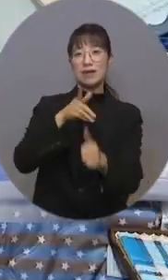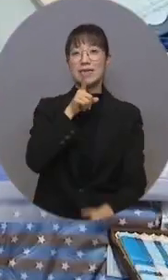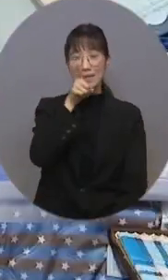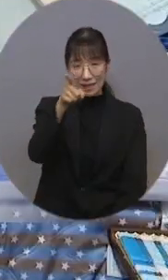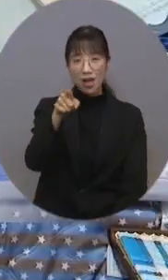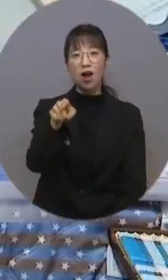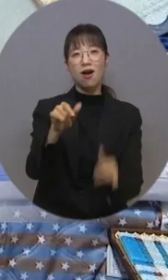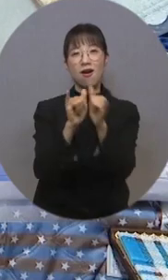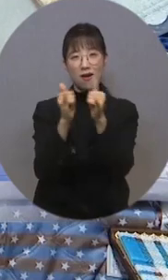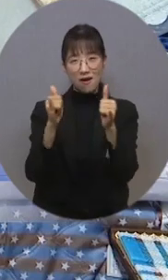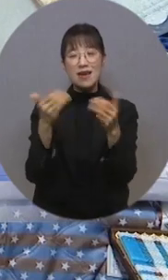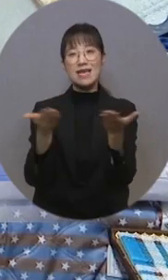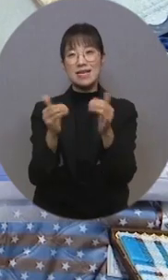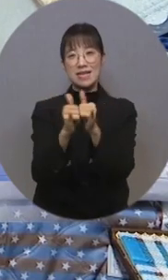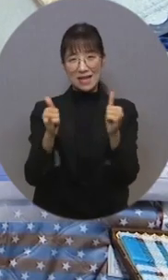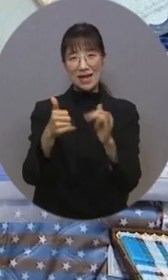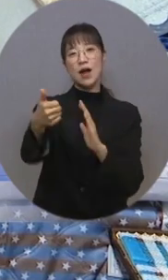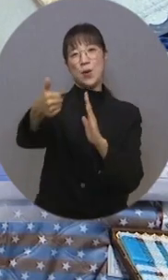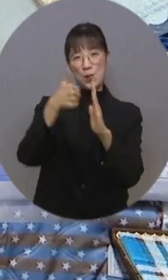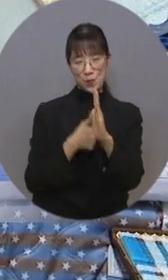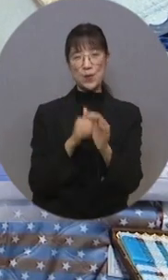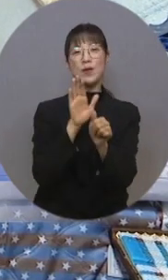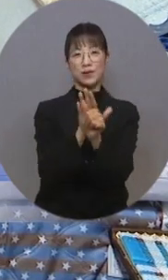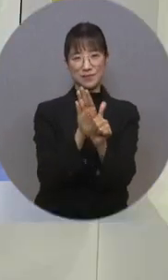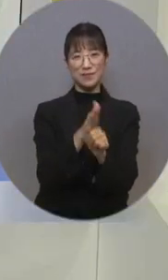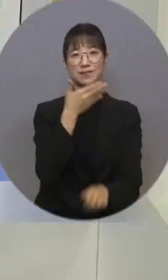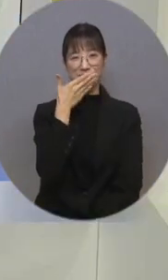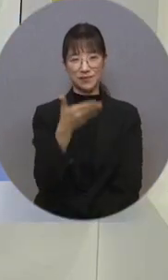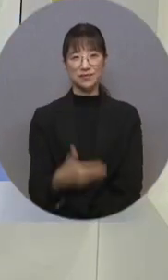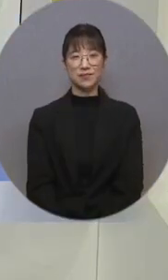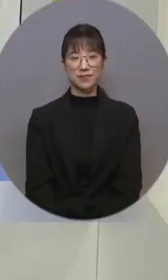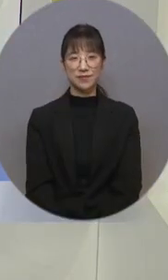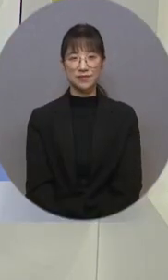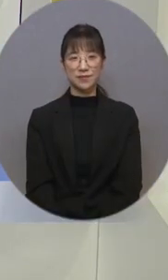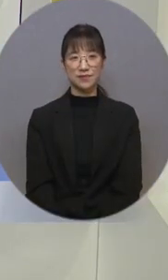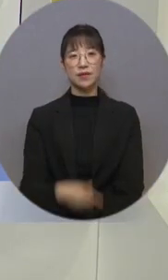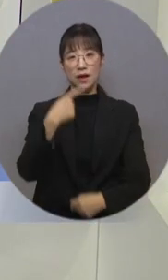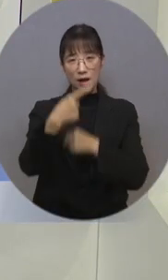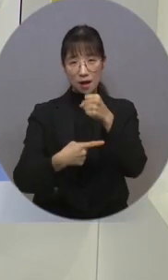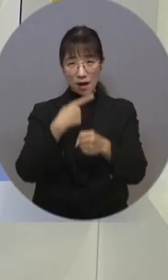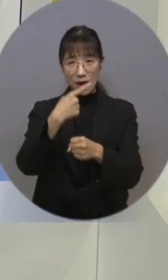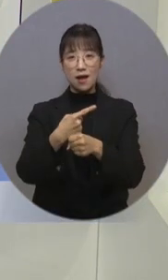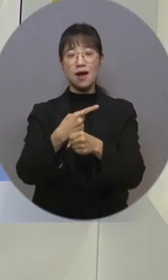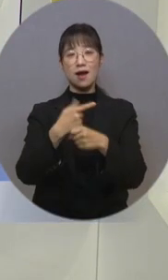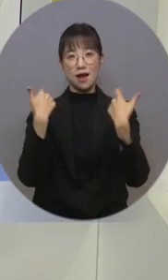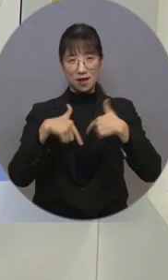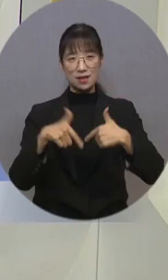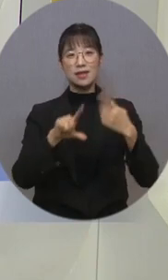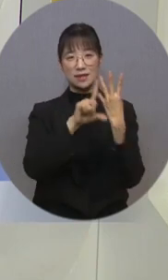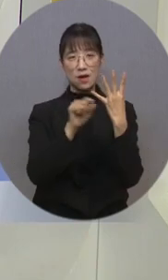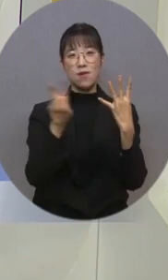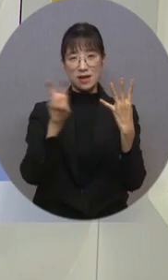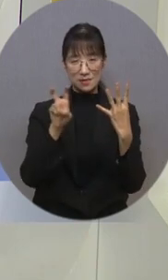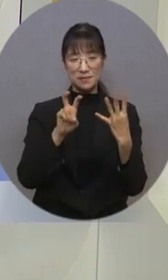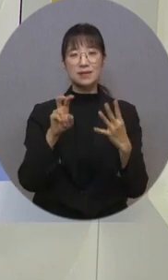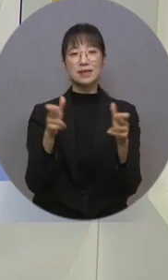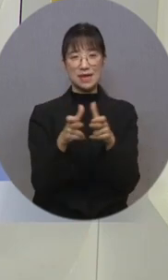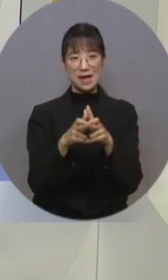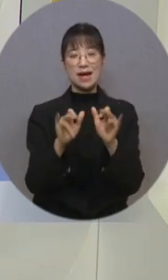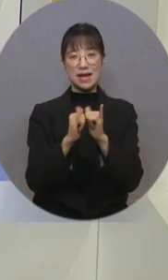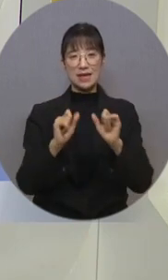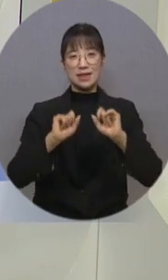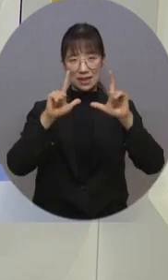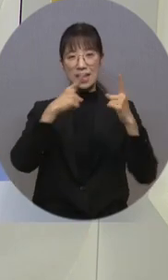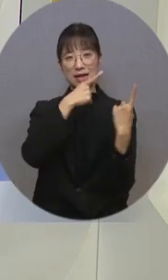관계자가 집으로 직접 방문해 신청을 돕습니다. 매년 4월 20일에는 장애인의 날 기념식이